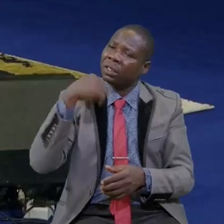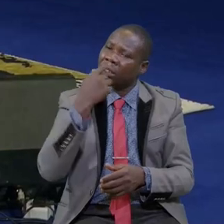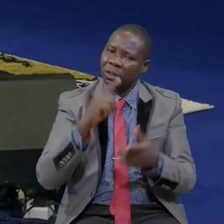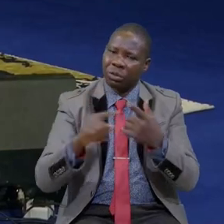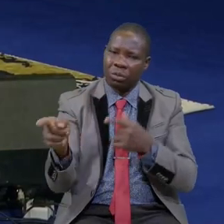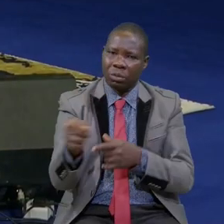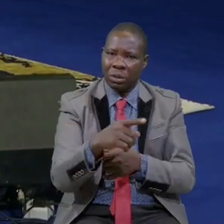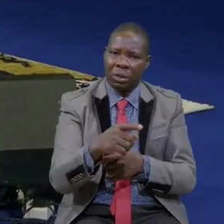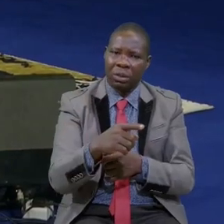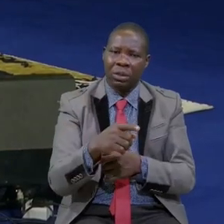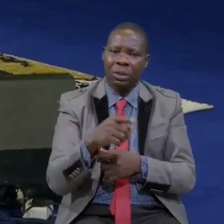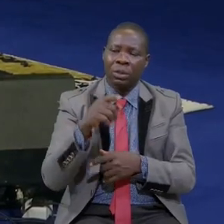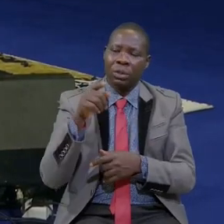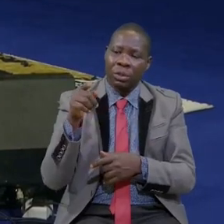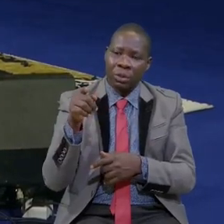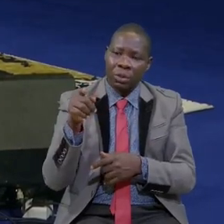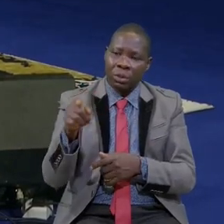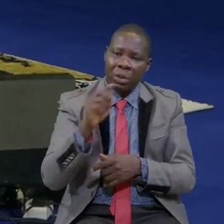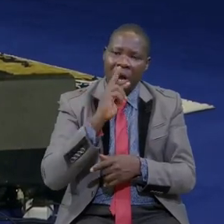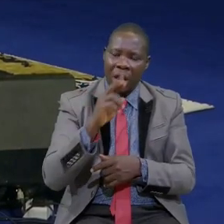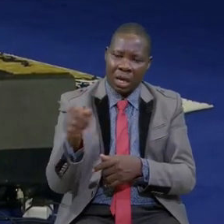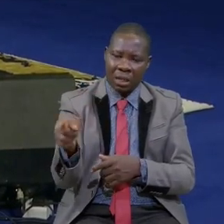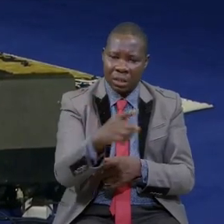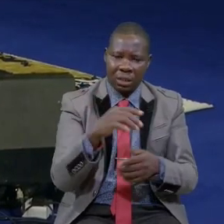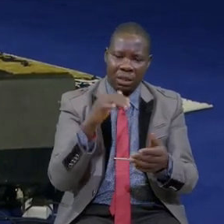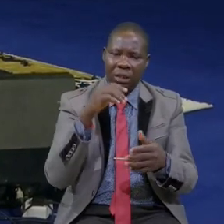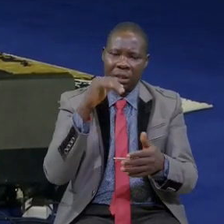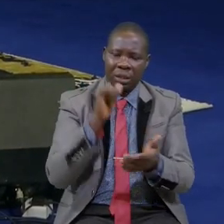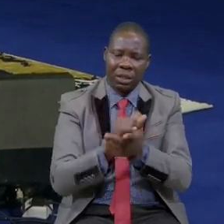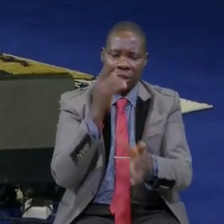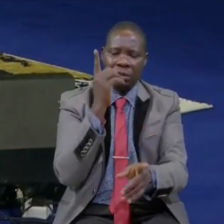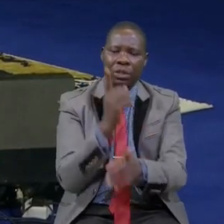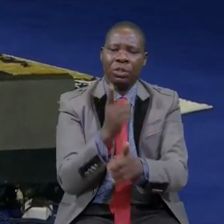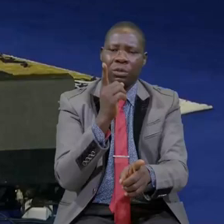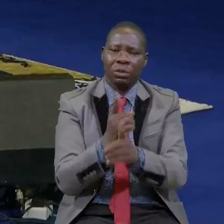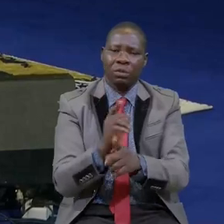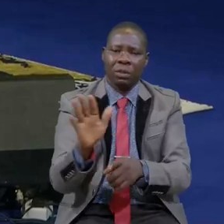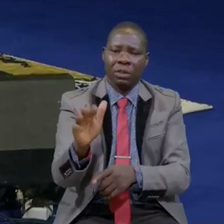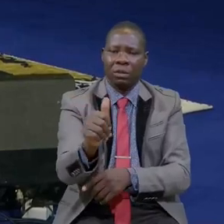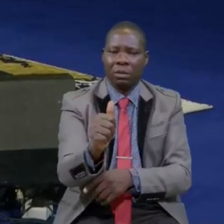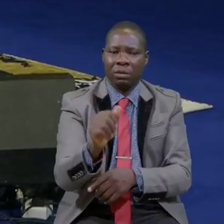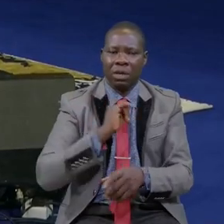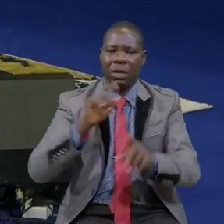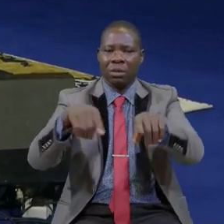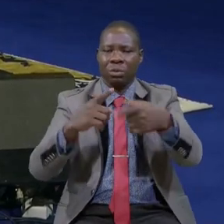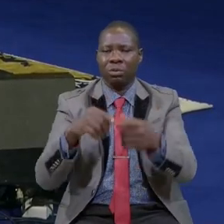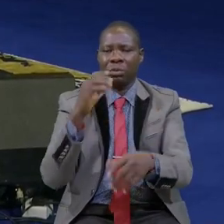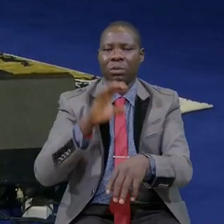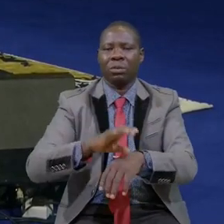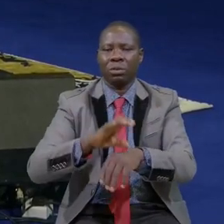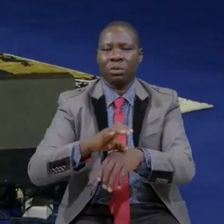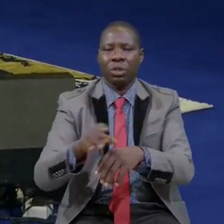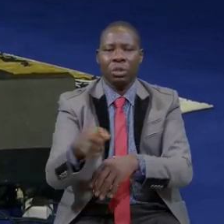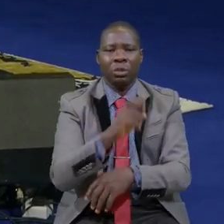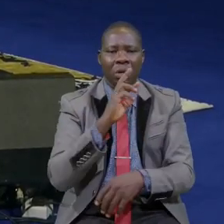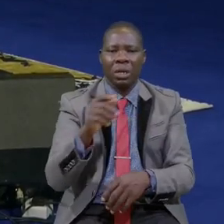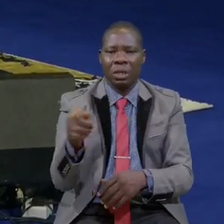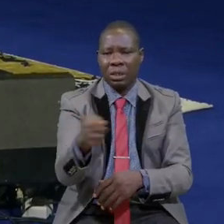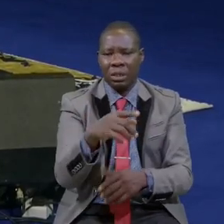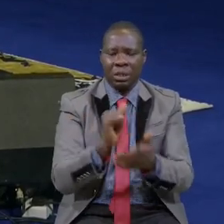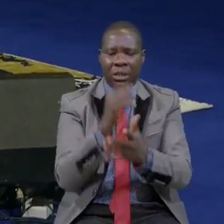Jésus leur dit, vous cherchez à paraître juste devant les hommes. Je vais à l'église.